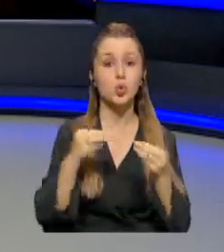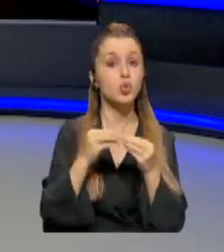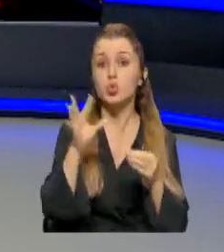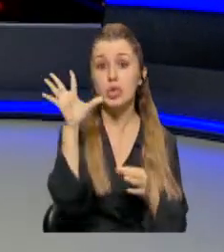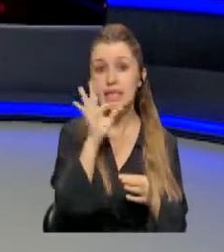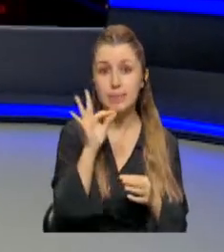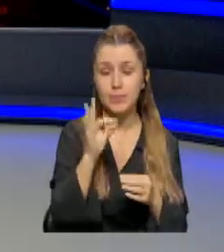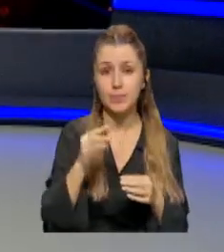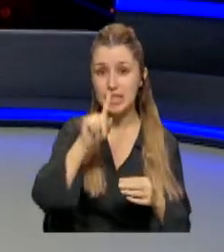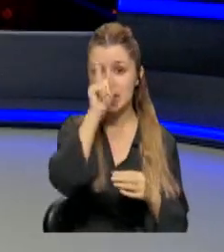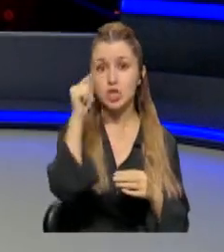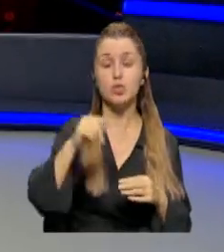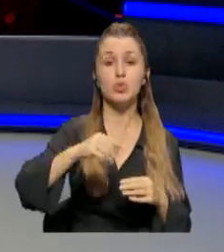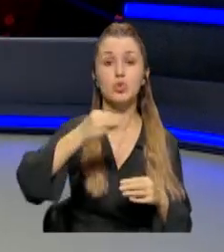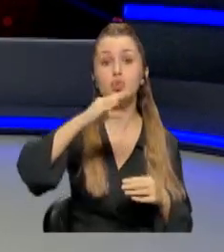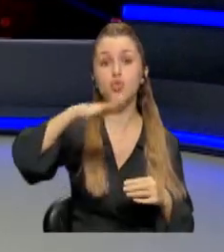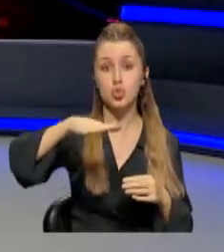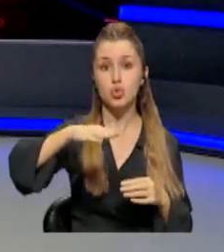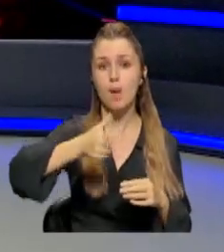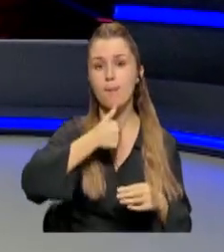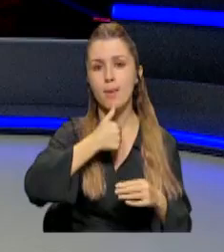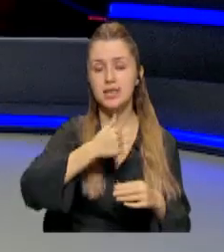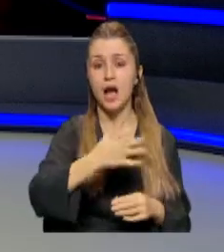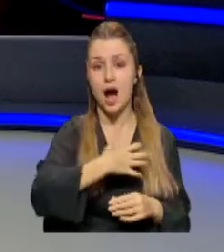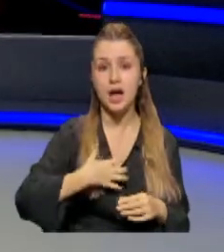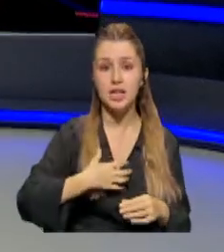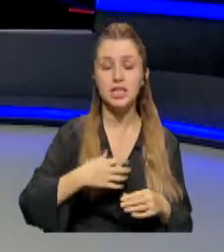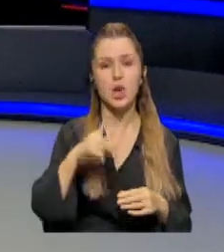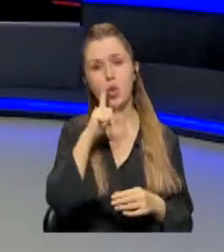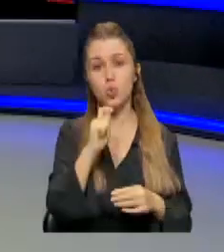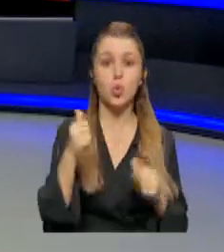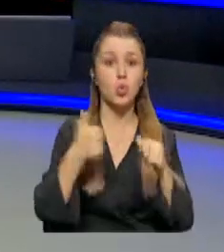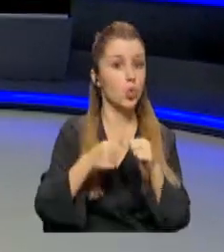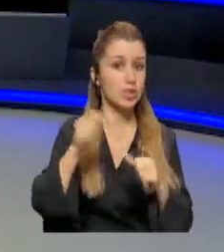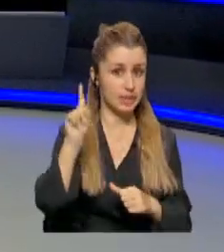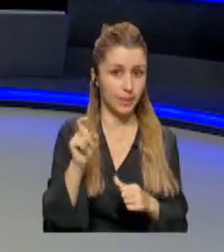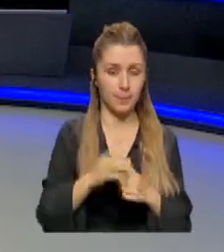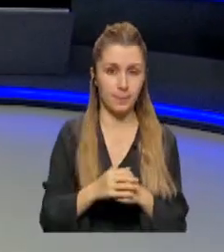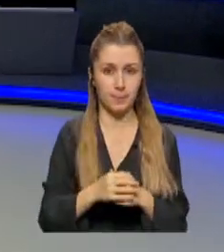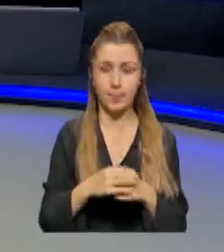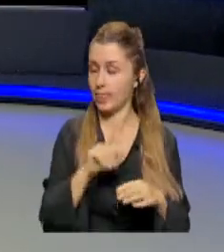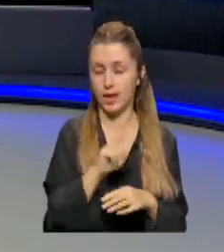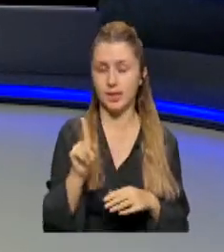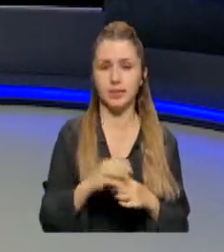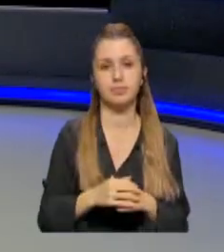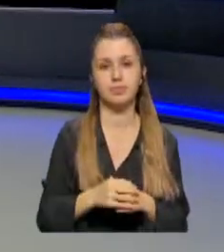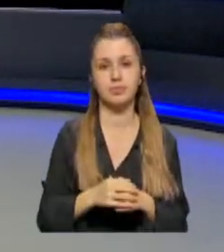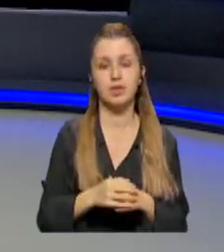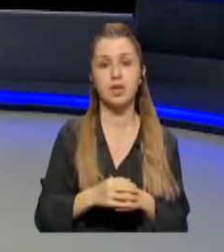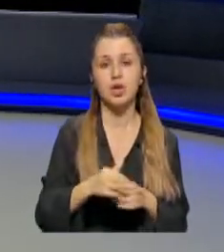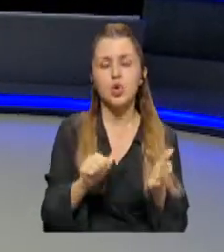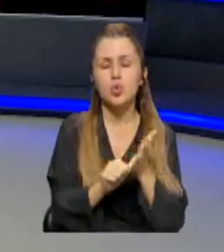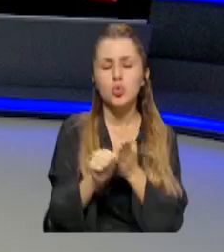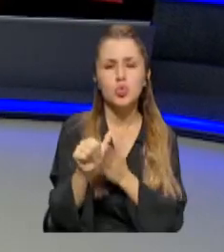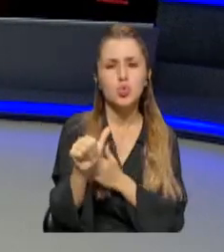kim? Suçlu sadece bu çocuğun babası, annesi, sözde kocası mı? Hayır. Tüm